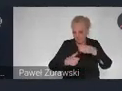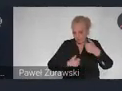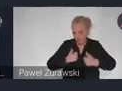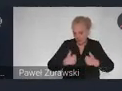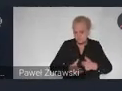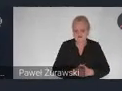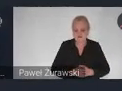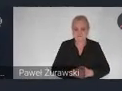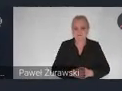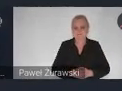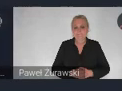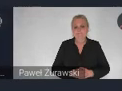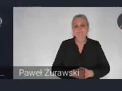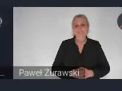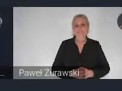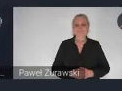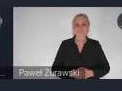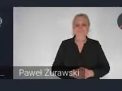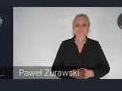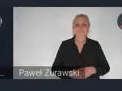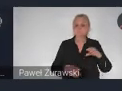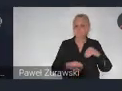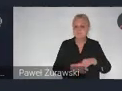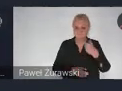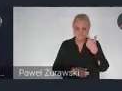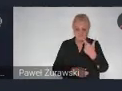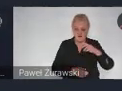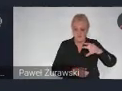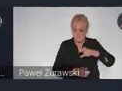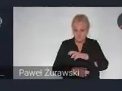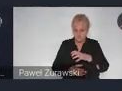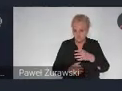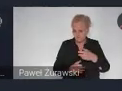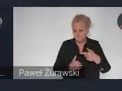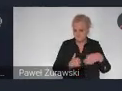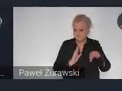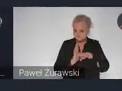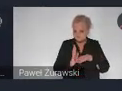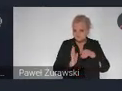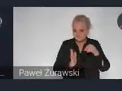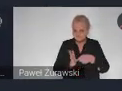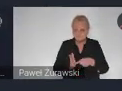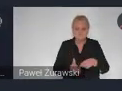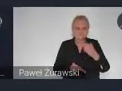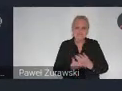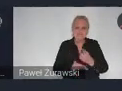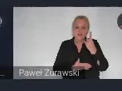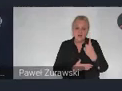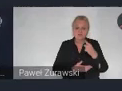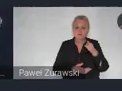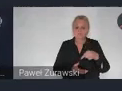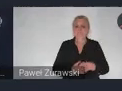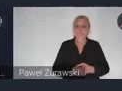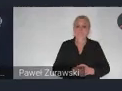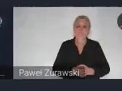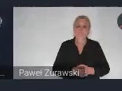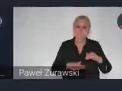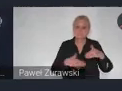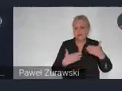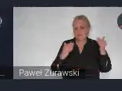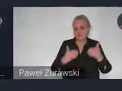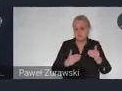konkursie spośród tych dwóch kryteriów tylko jedno z nich daje